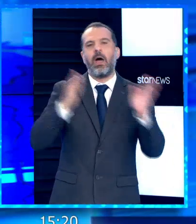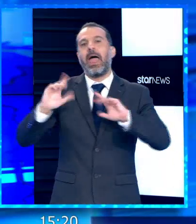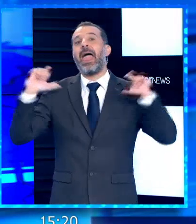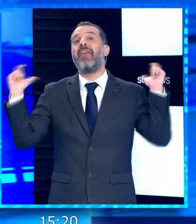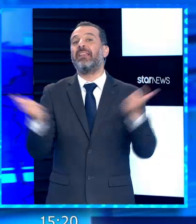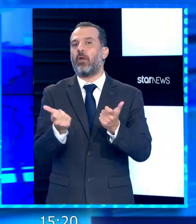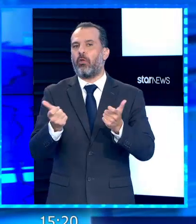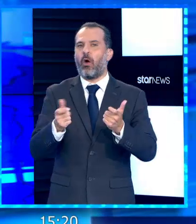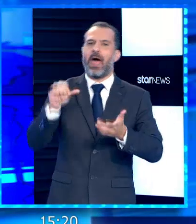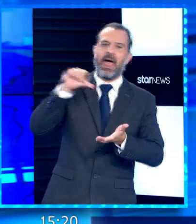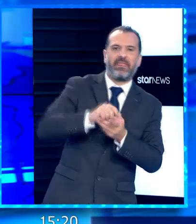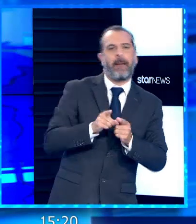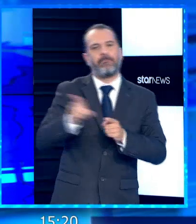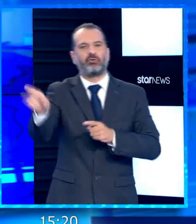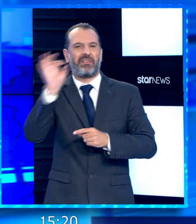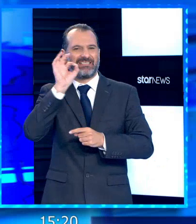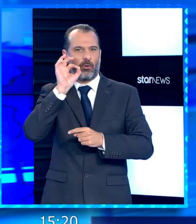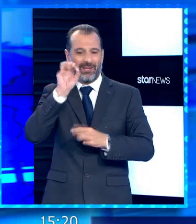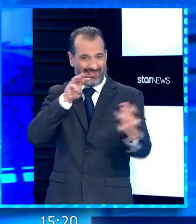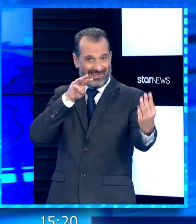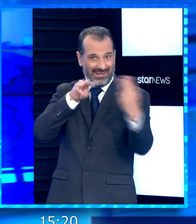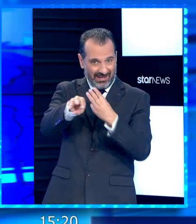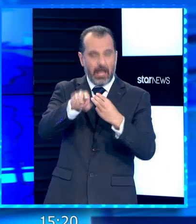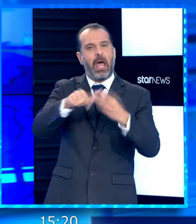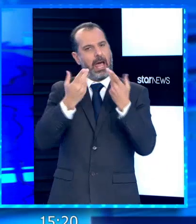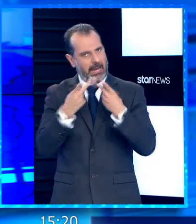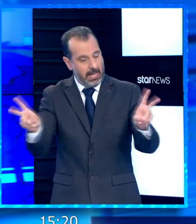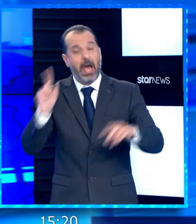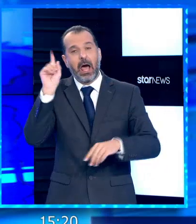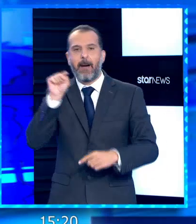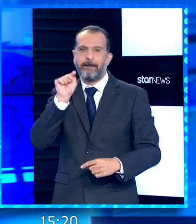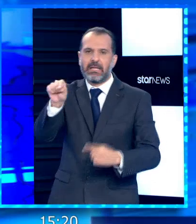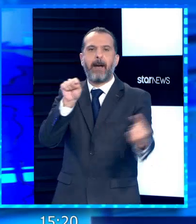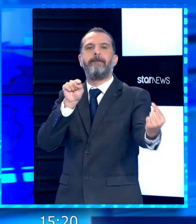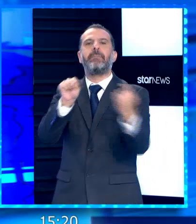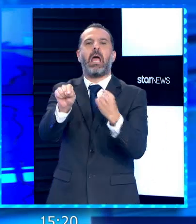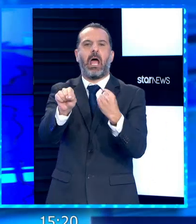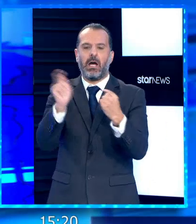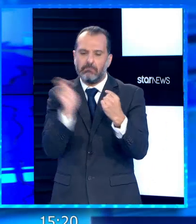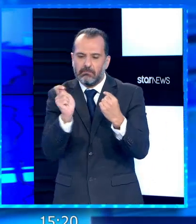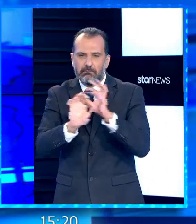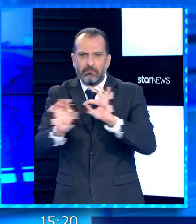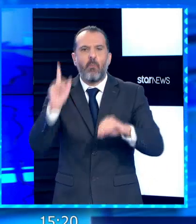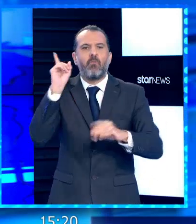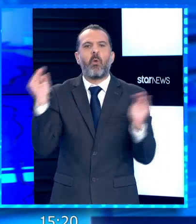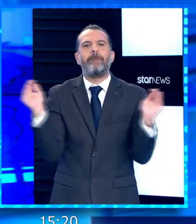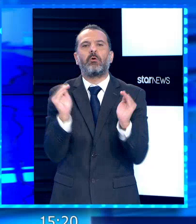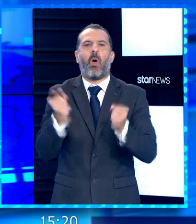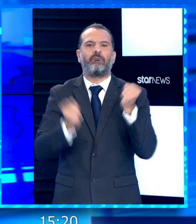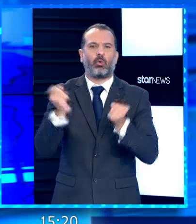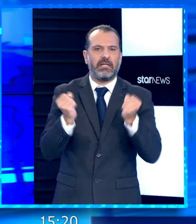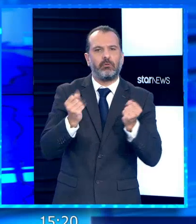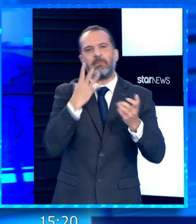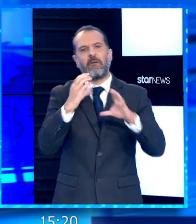Αθηνών Θεσσαλονίκης η κυκλοφορία και στα δύο ρεύματα συνεχίζει να γίνεται από μία λωρίδα και μόνο για οχήματα κάτω